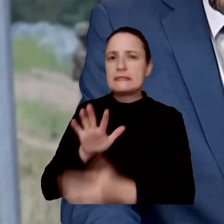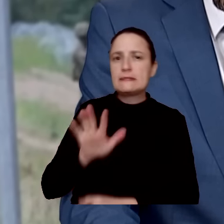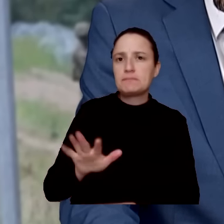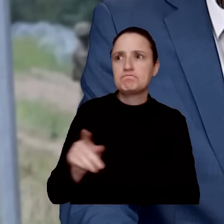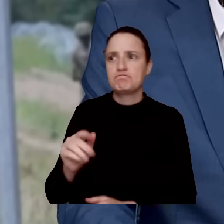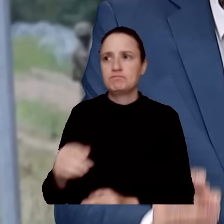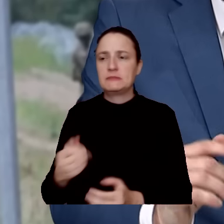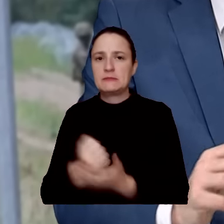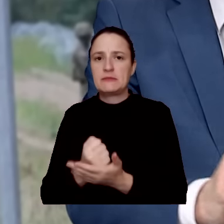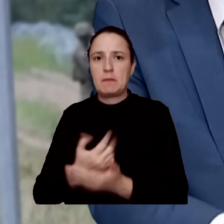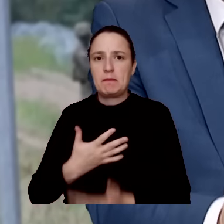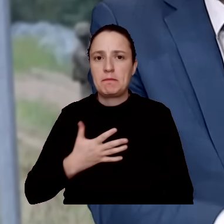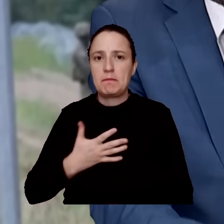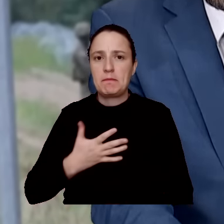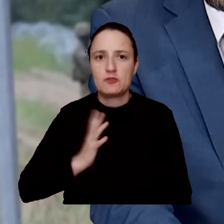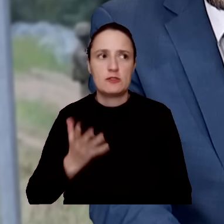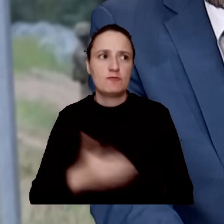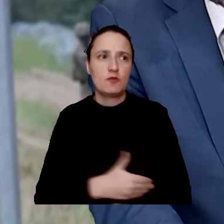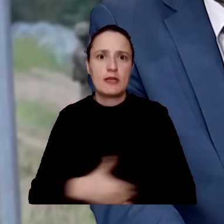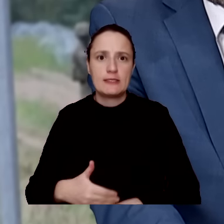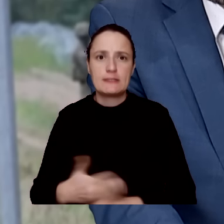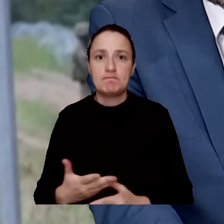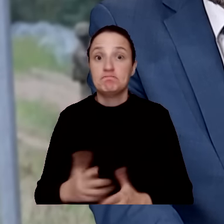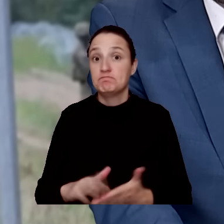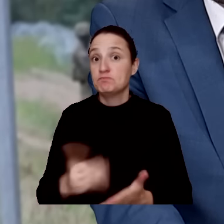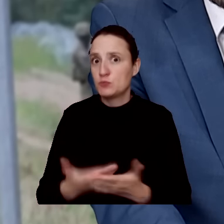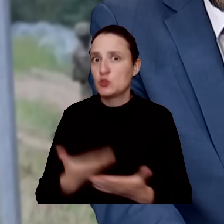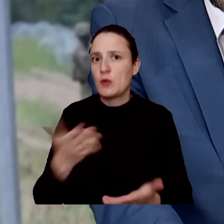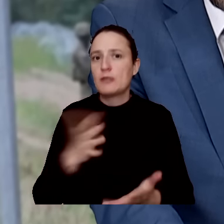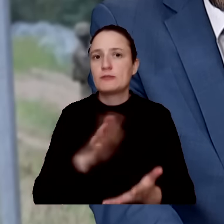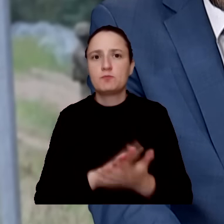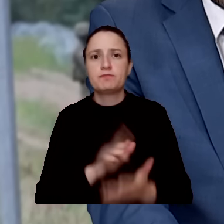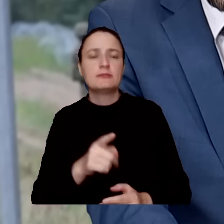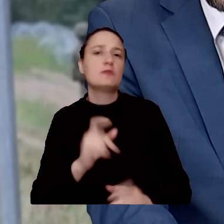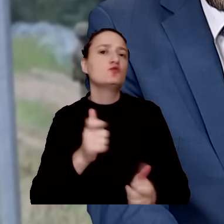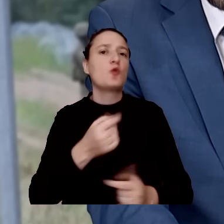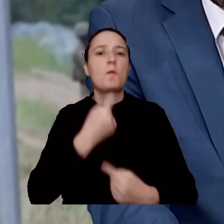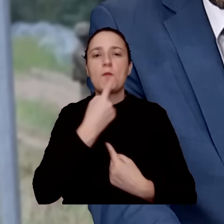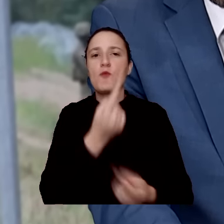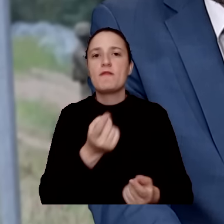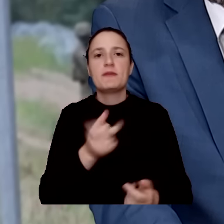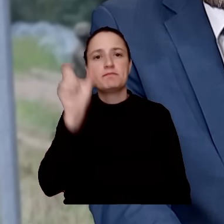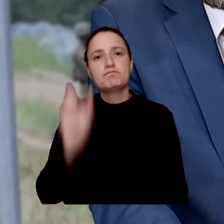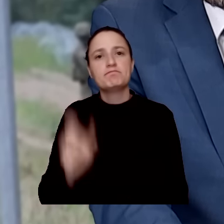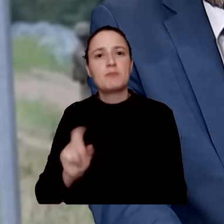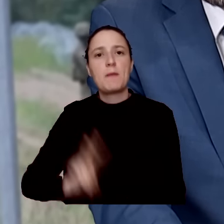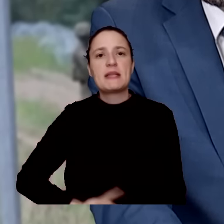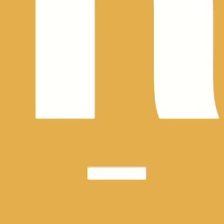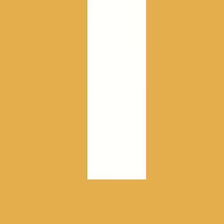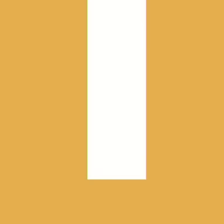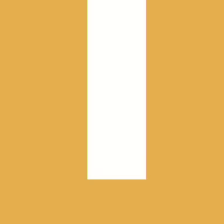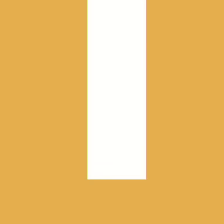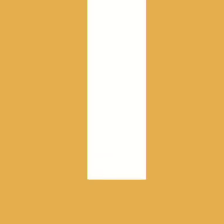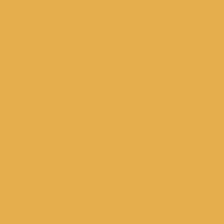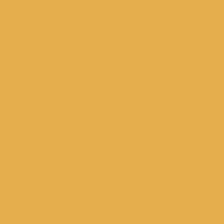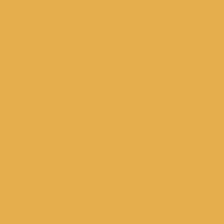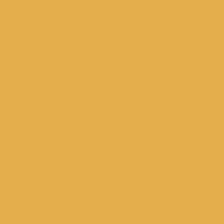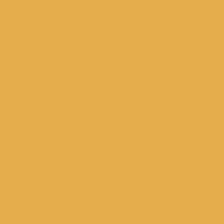bezpieczeństwem granicznym. Przytoczmy może fragment wypowiedzi pana ministra Kosiniaka-Kamysza.